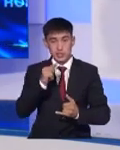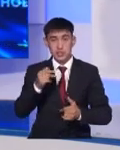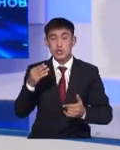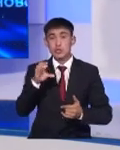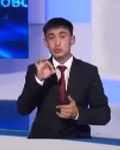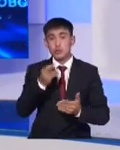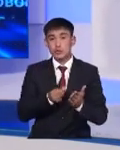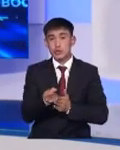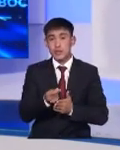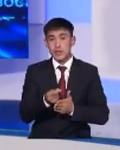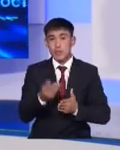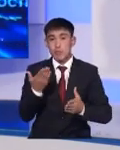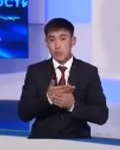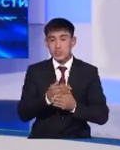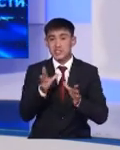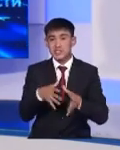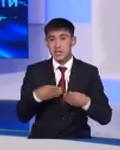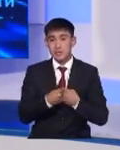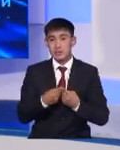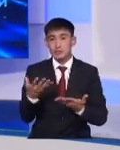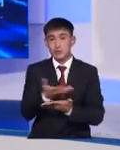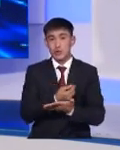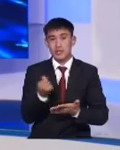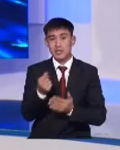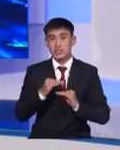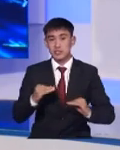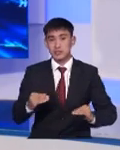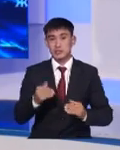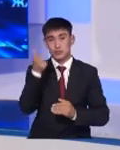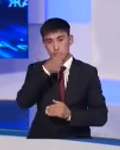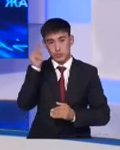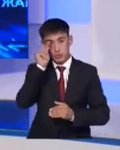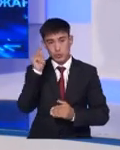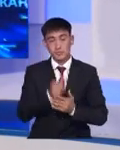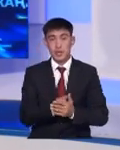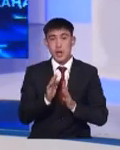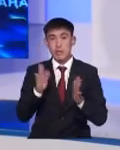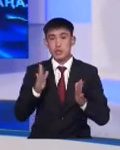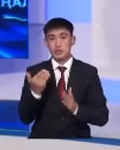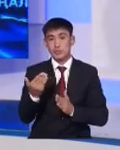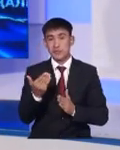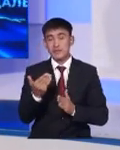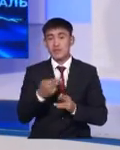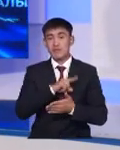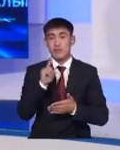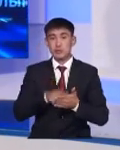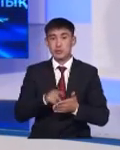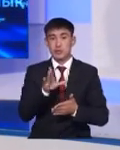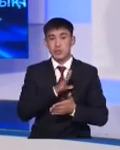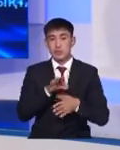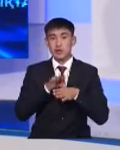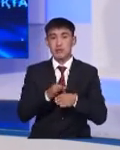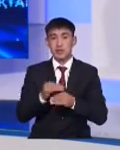обучения, но и спонсоры, оказавшие помощь семьям в сборе их чад к учебному году. Большим подспорьем в этом вопросе стало